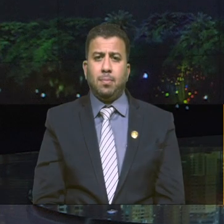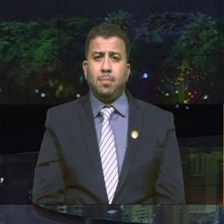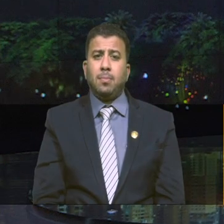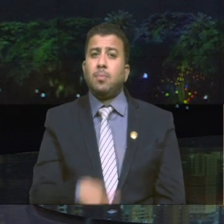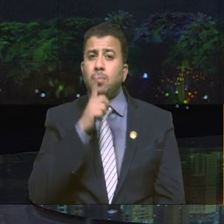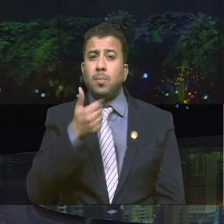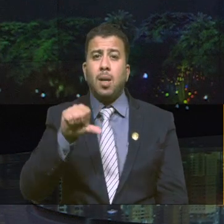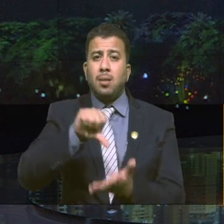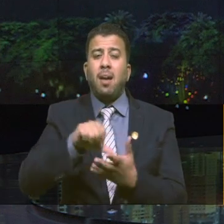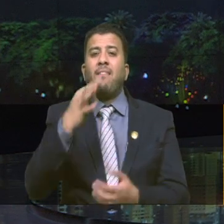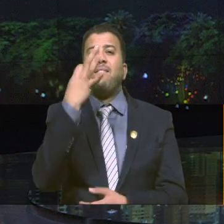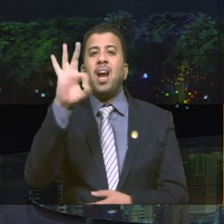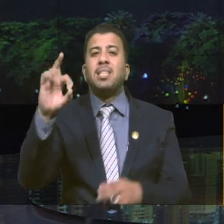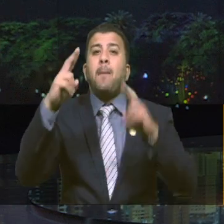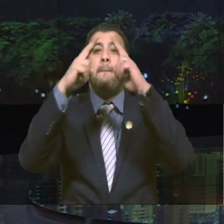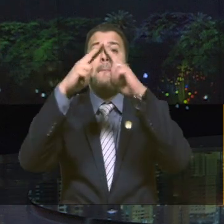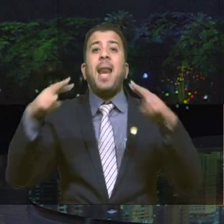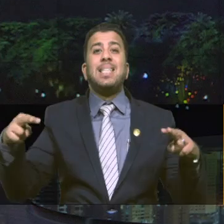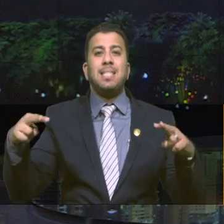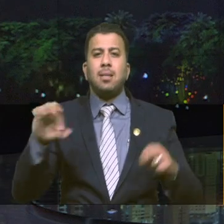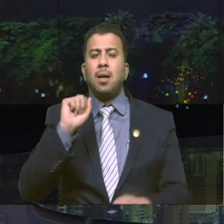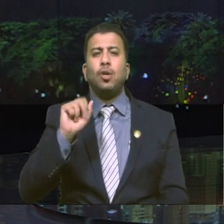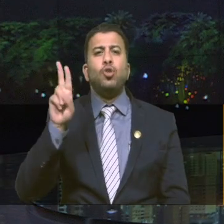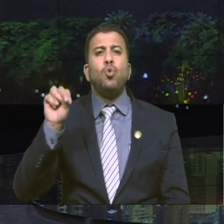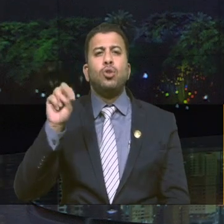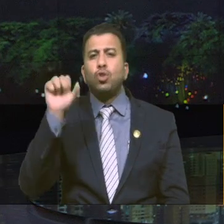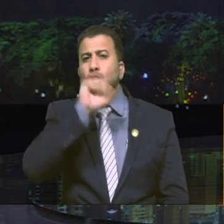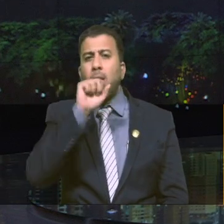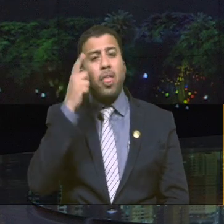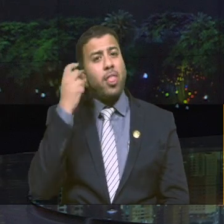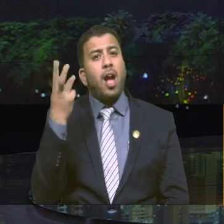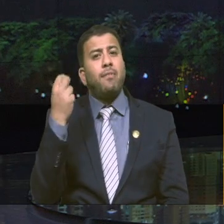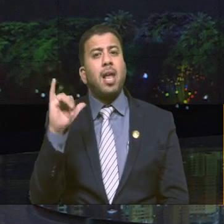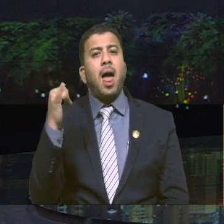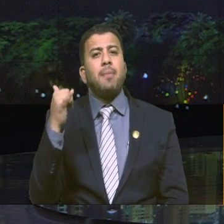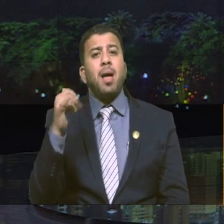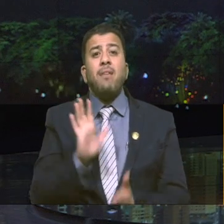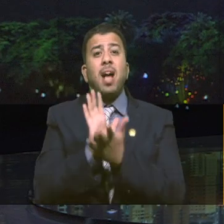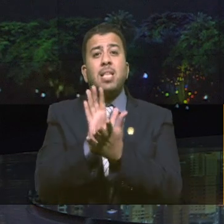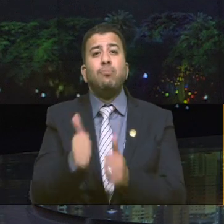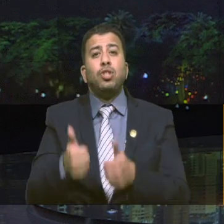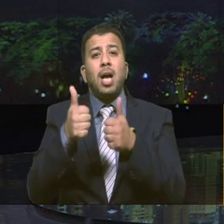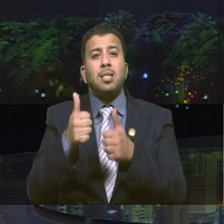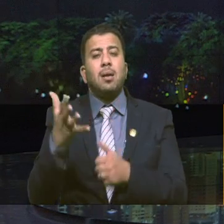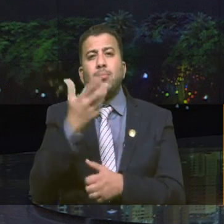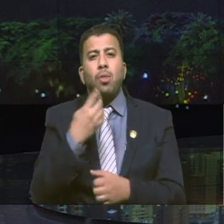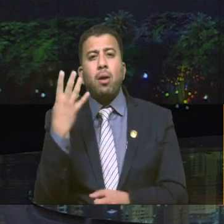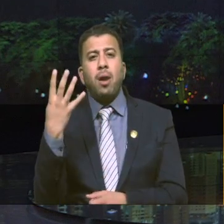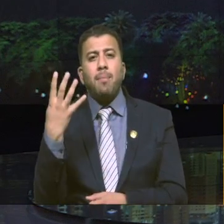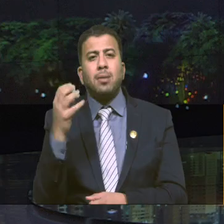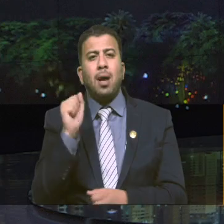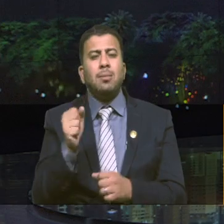ننتقل إلى العاصمة الفرنسية باريس، حيث كرمت جائزة اليونسكو الشارقة للثقافة العربية الفائزين بجوائز